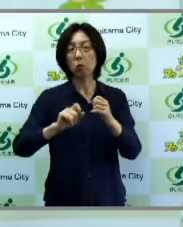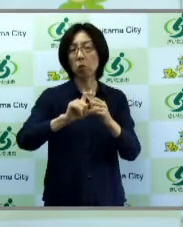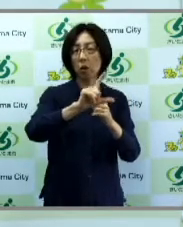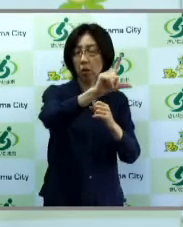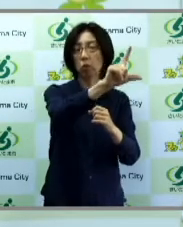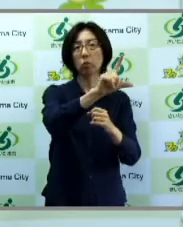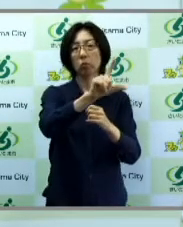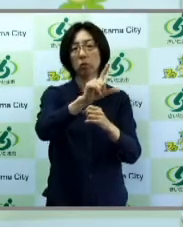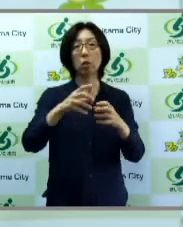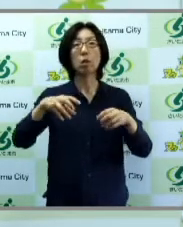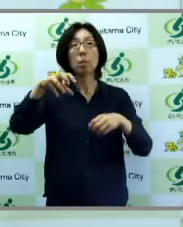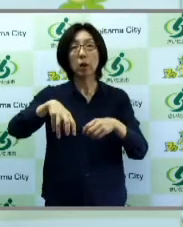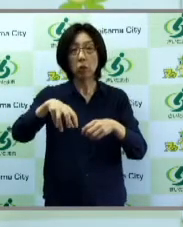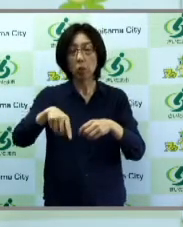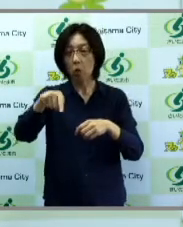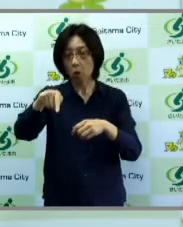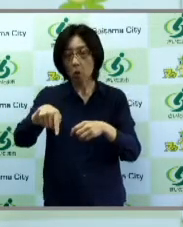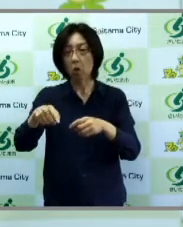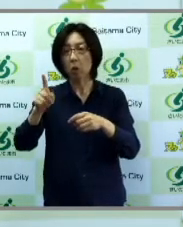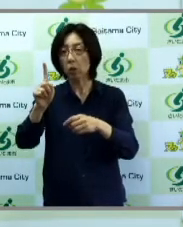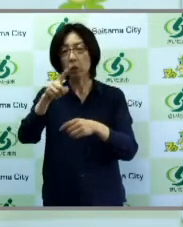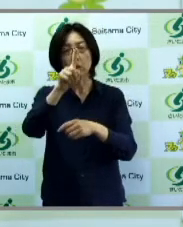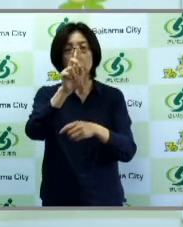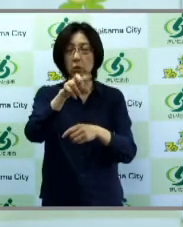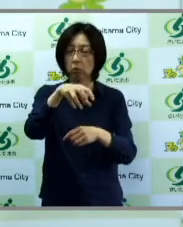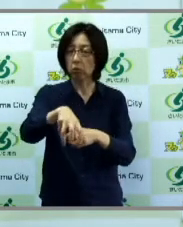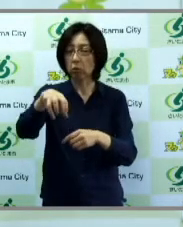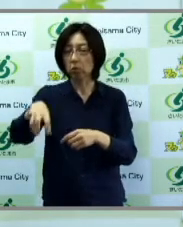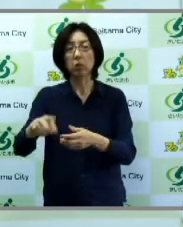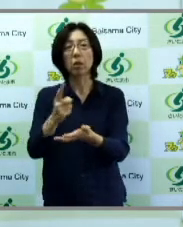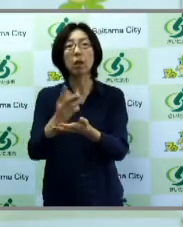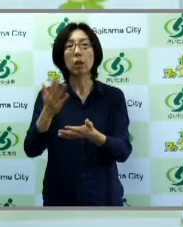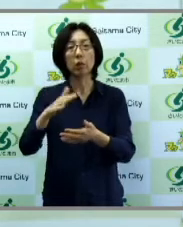ますので、そういう意味ではこの282名も